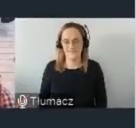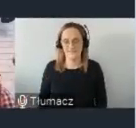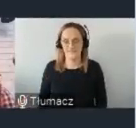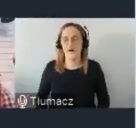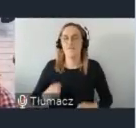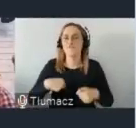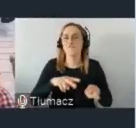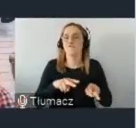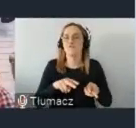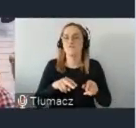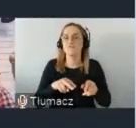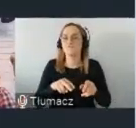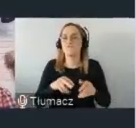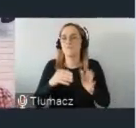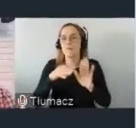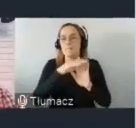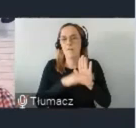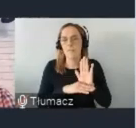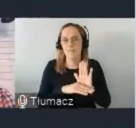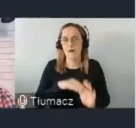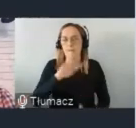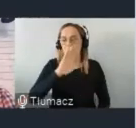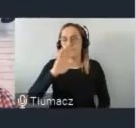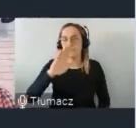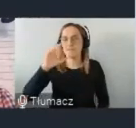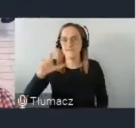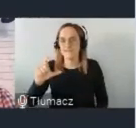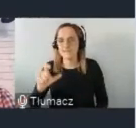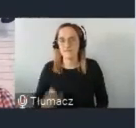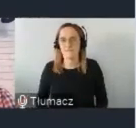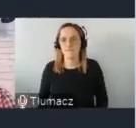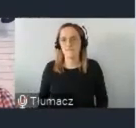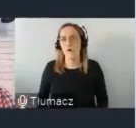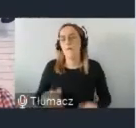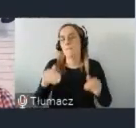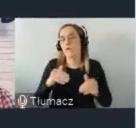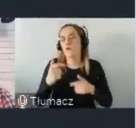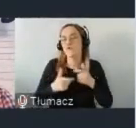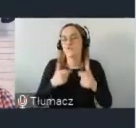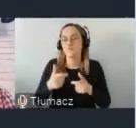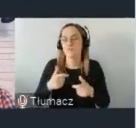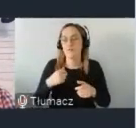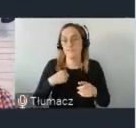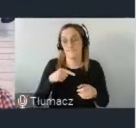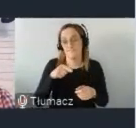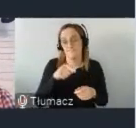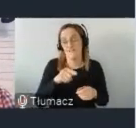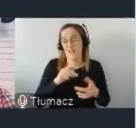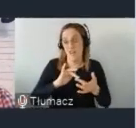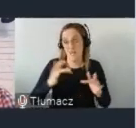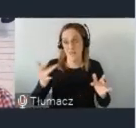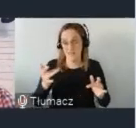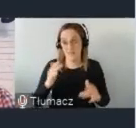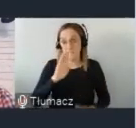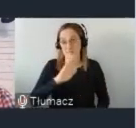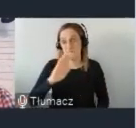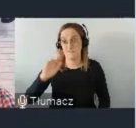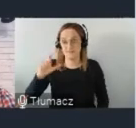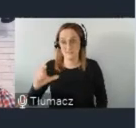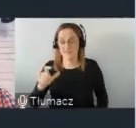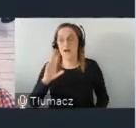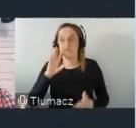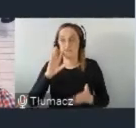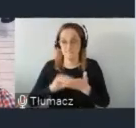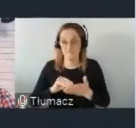wróćmy na chwilę do ten program z BBC, jak się nazywał. To może zróbmy tak, że ja ten link do BBC jeszcze